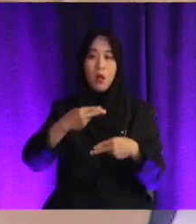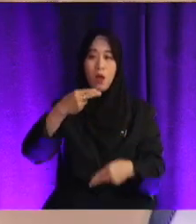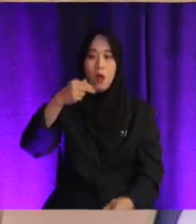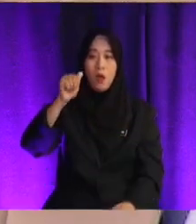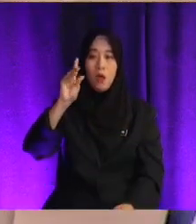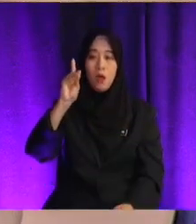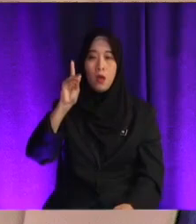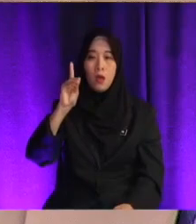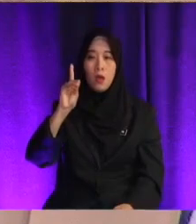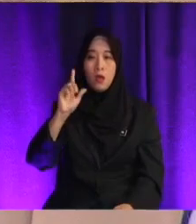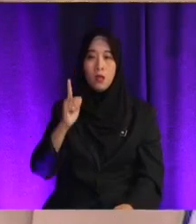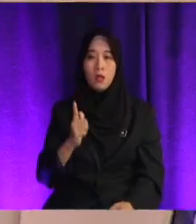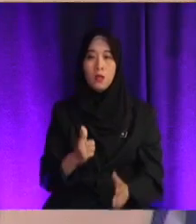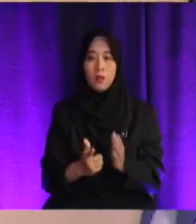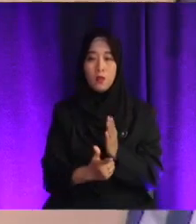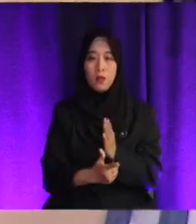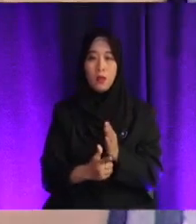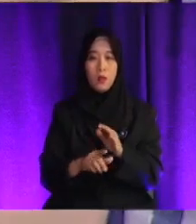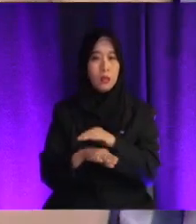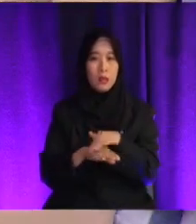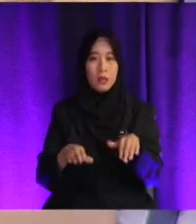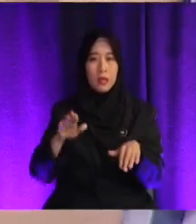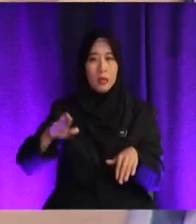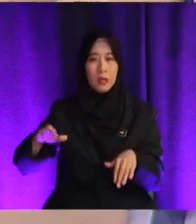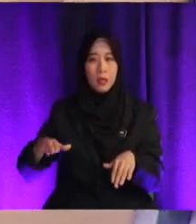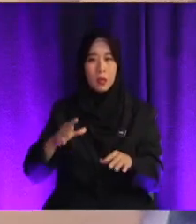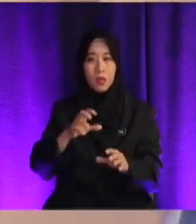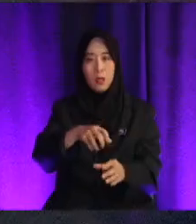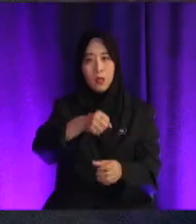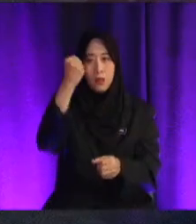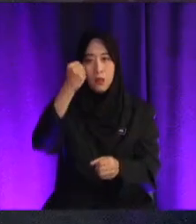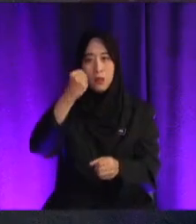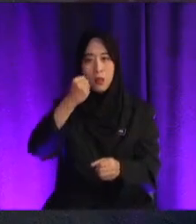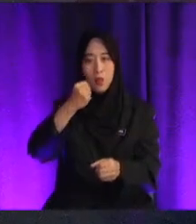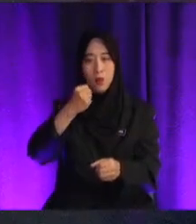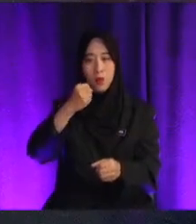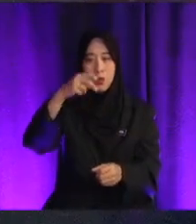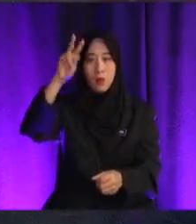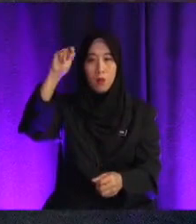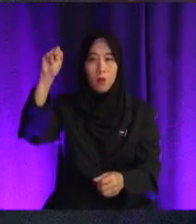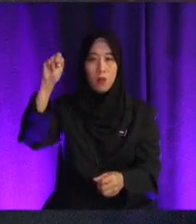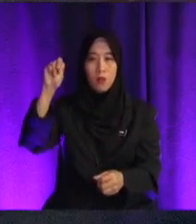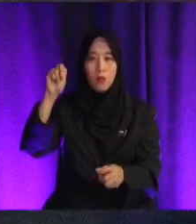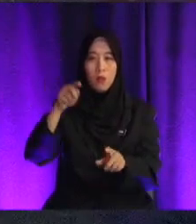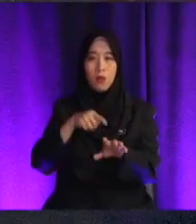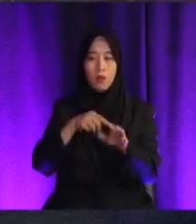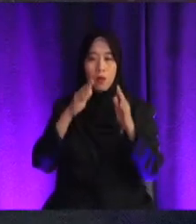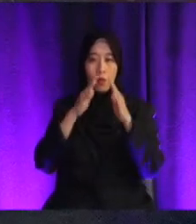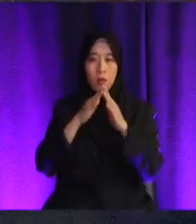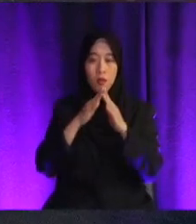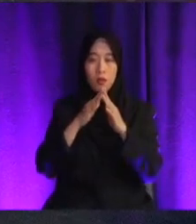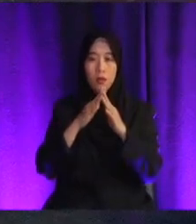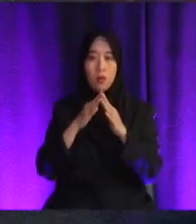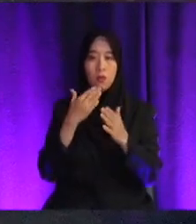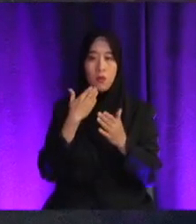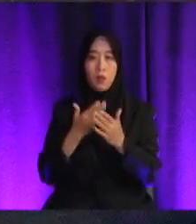pula adik-adik semua ataupun murid-murid pergi pula cabut kepala plug kat rumah. Dia pergi tengok, berapa ampere ni kan? Okey, baik.